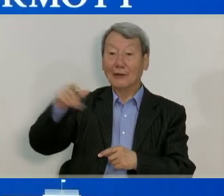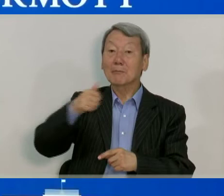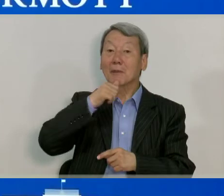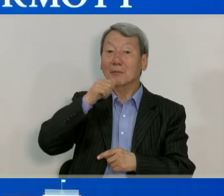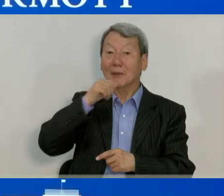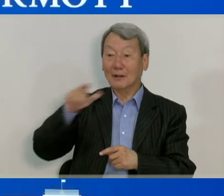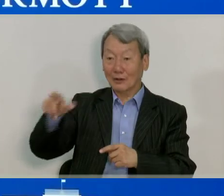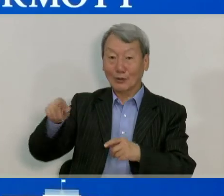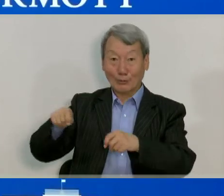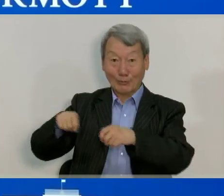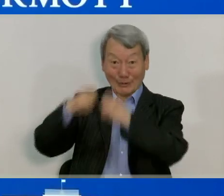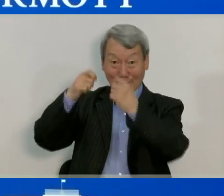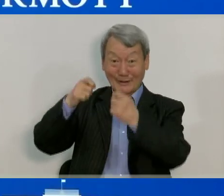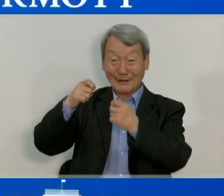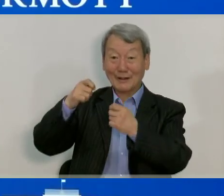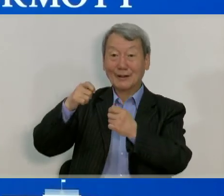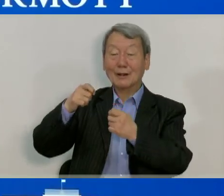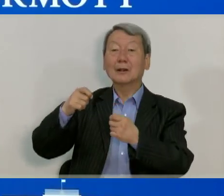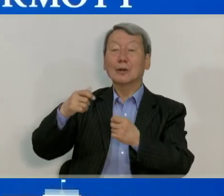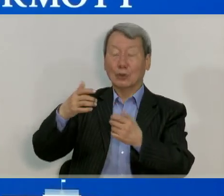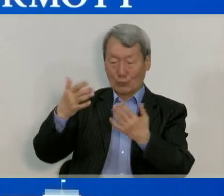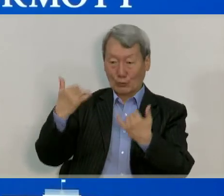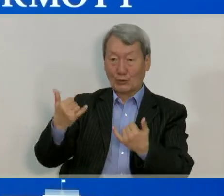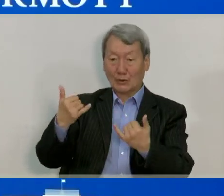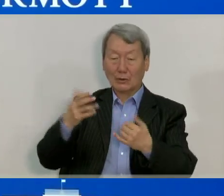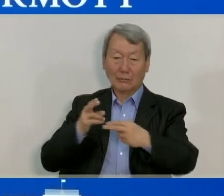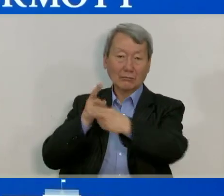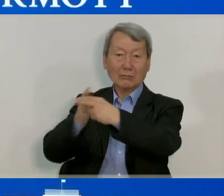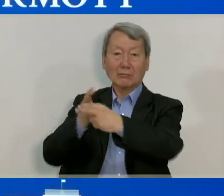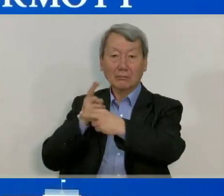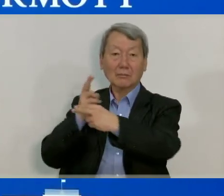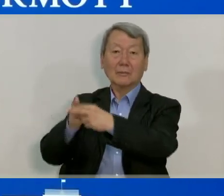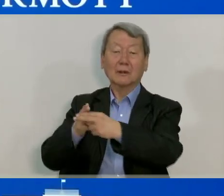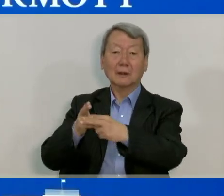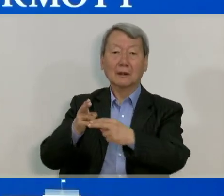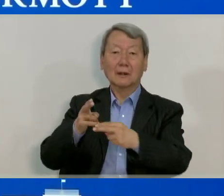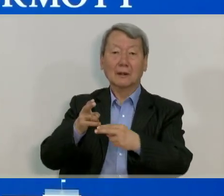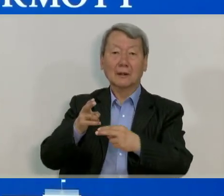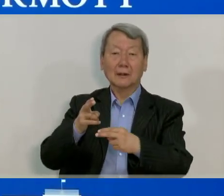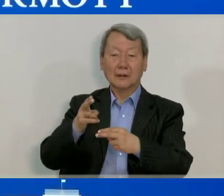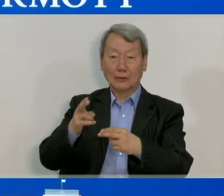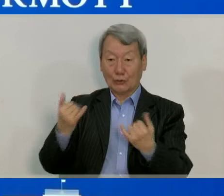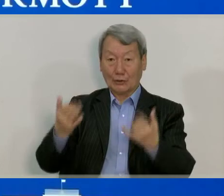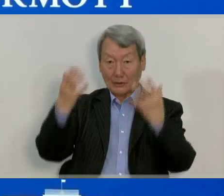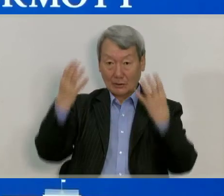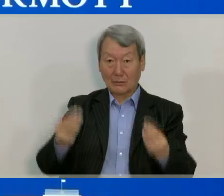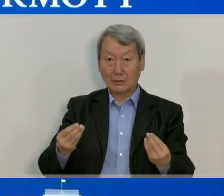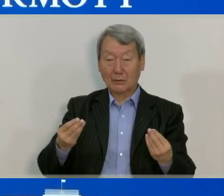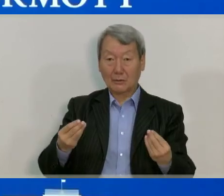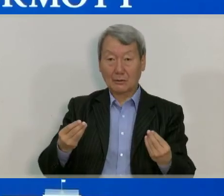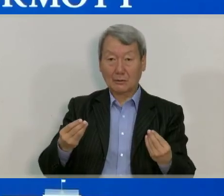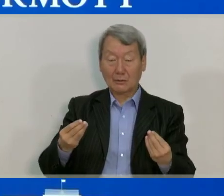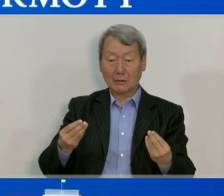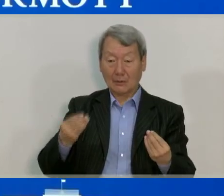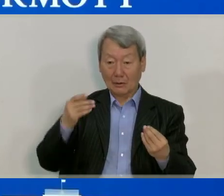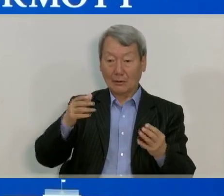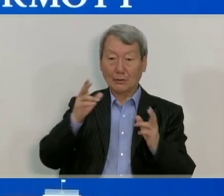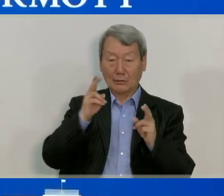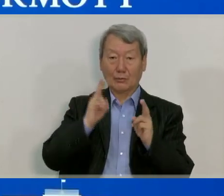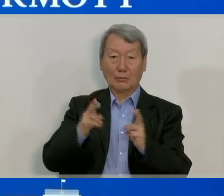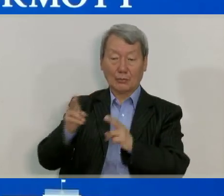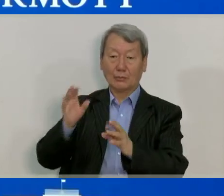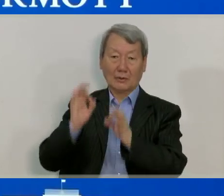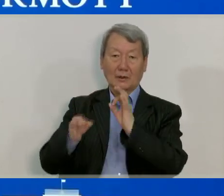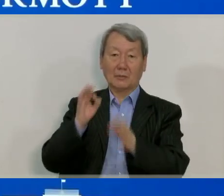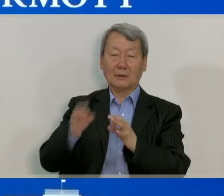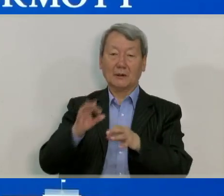попытки нарушения обсервационного режима уже пресекаются, и на сегодня в штатном режиме